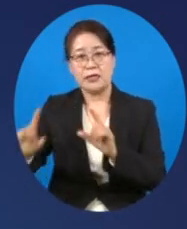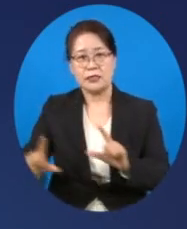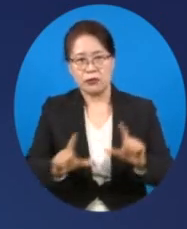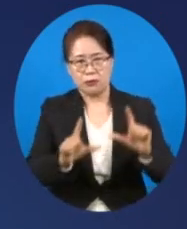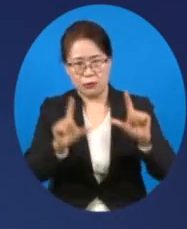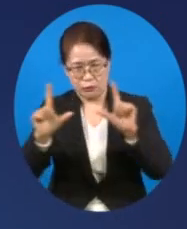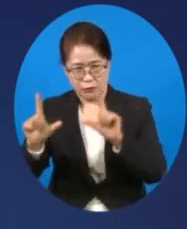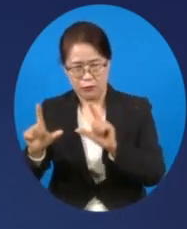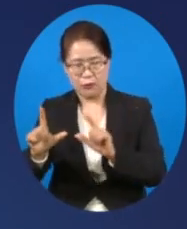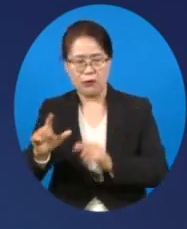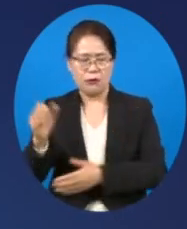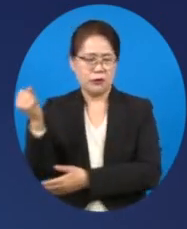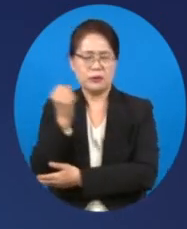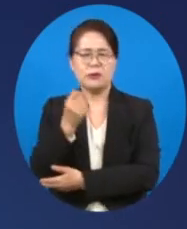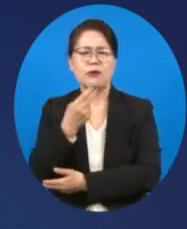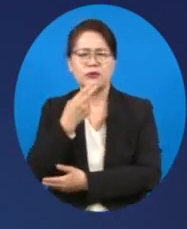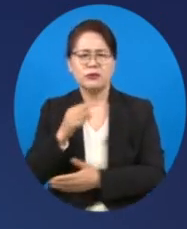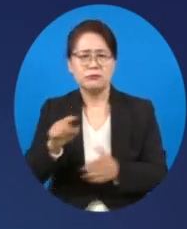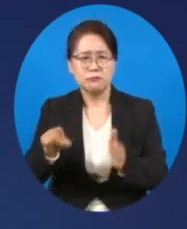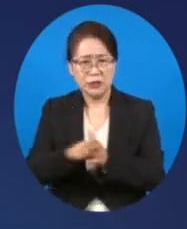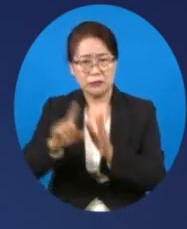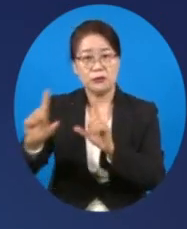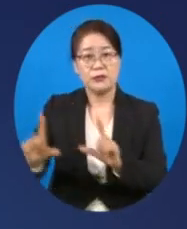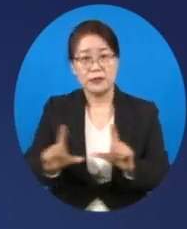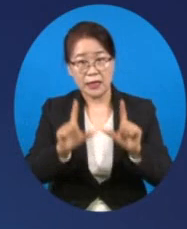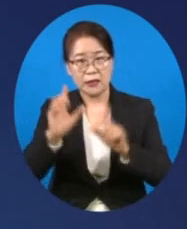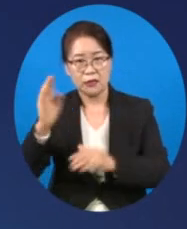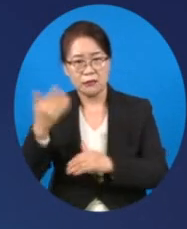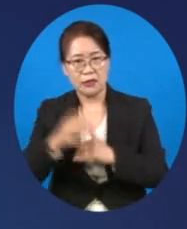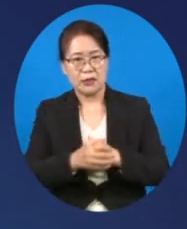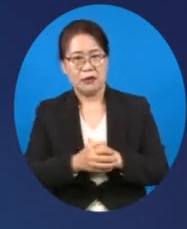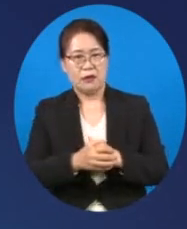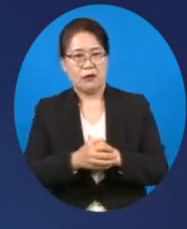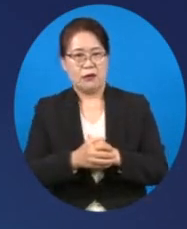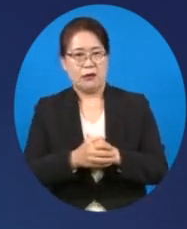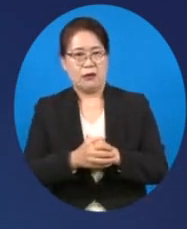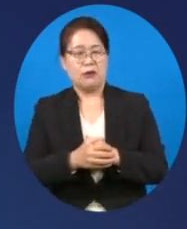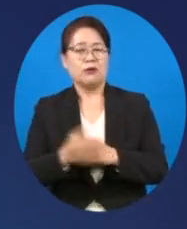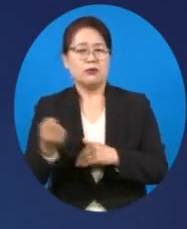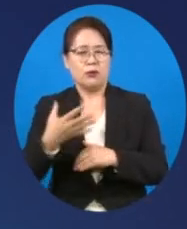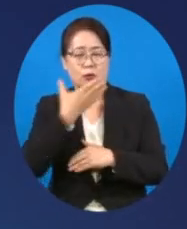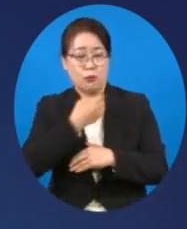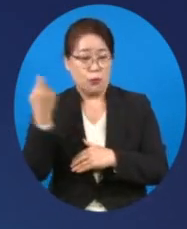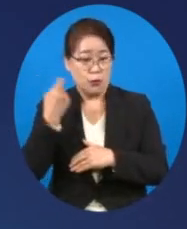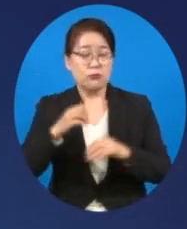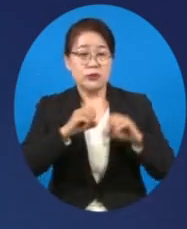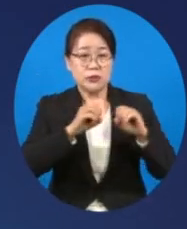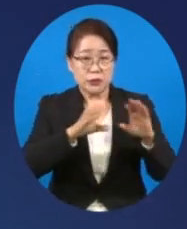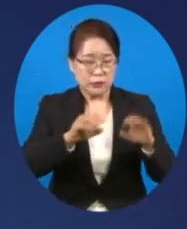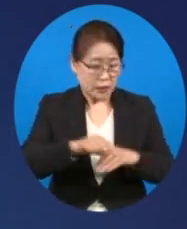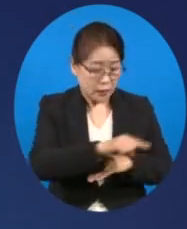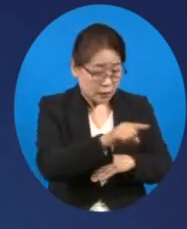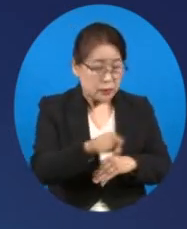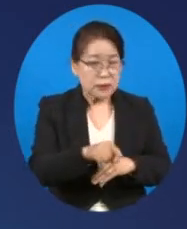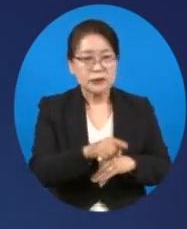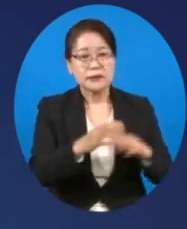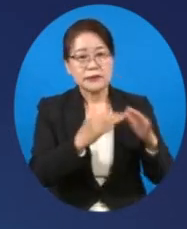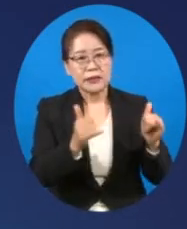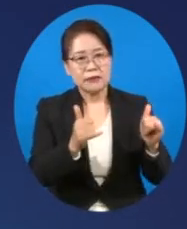흔들리지 않는 삶을 살아갈 수 있습니다 그래서이 사자의 확신을 가지고 복음을 전해야 여러분이